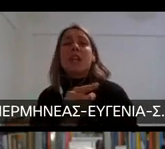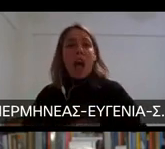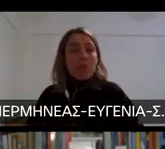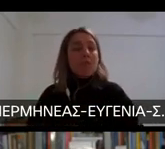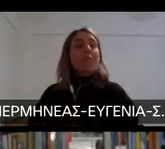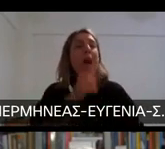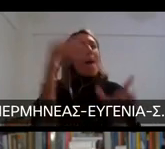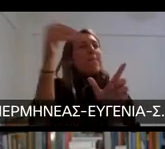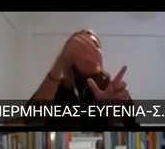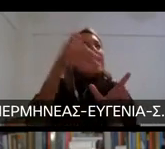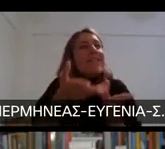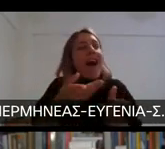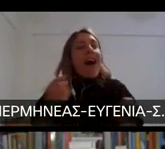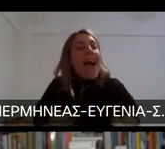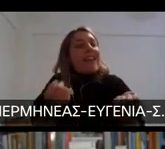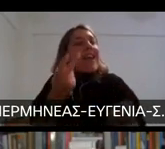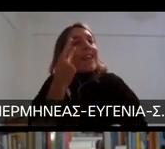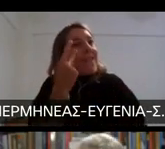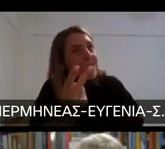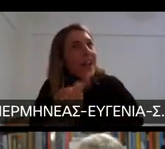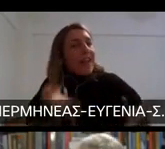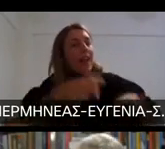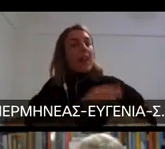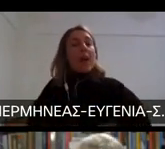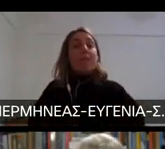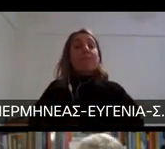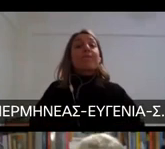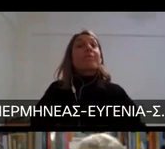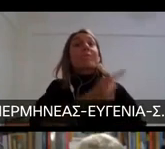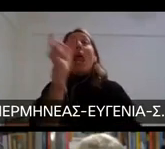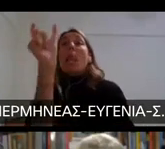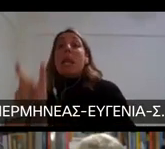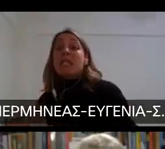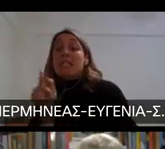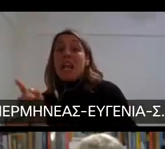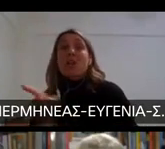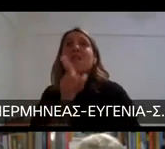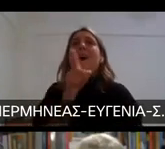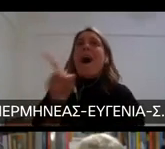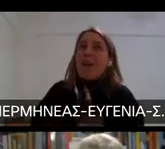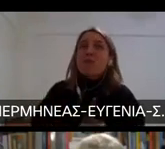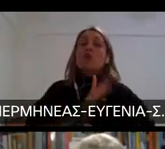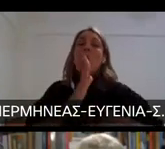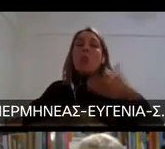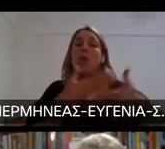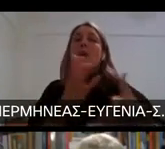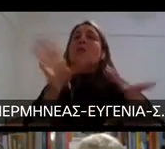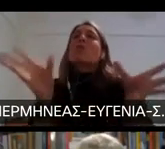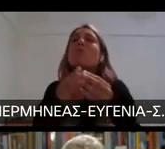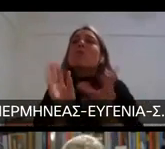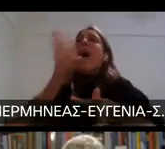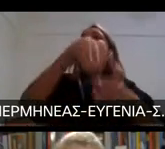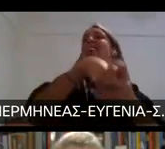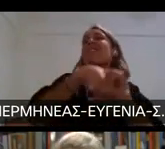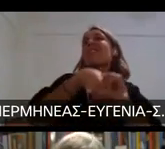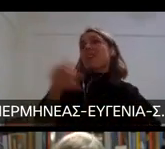επίσης θετικά φορτισμένο λεξιλόγιο σε σχέση ακριβώς με τις καλυμμένες αφομοιωτικές διαδικασίες